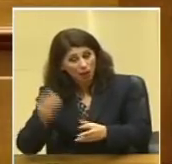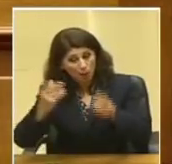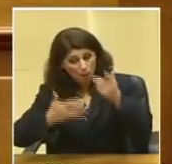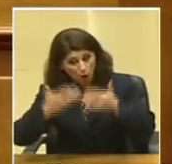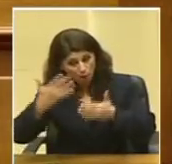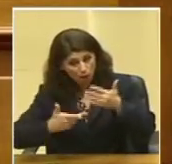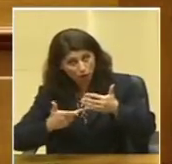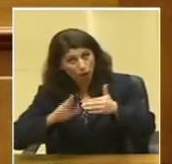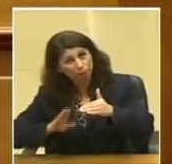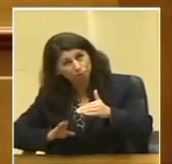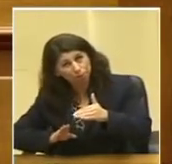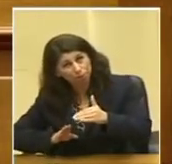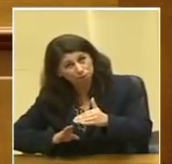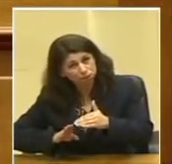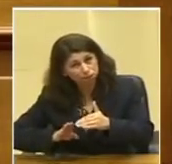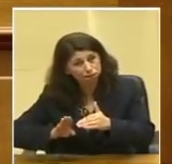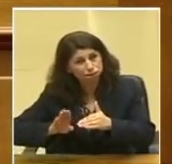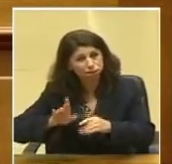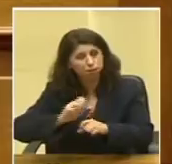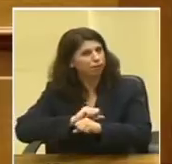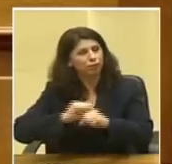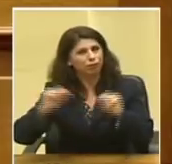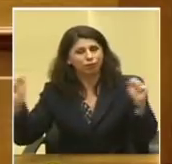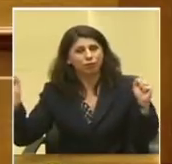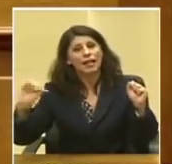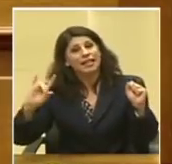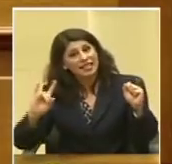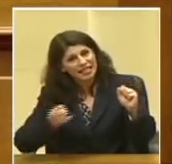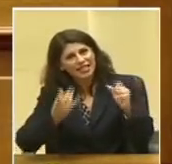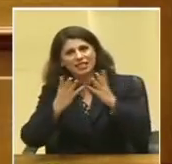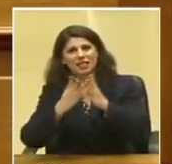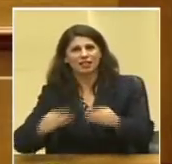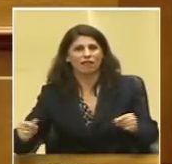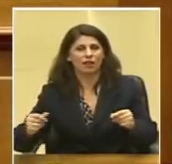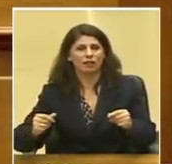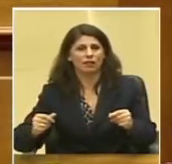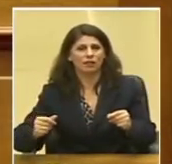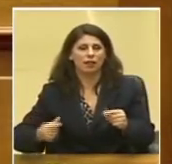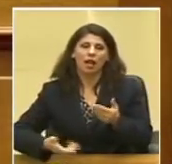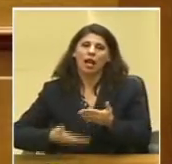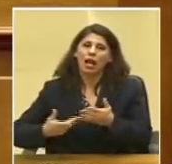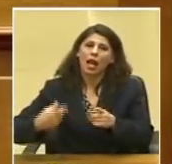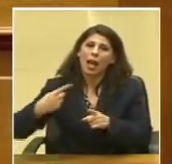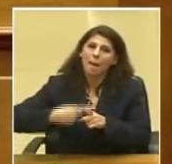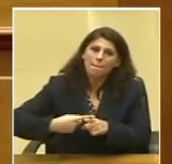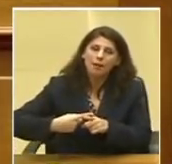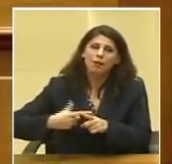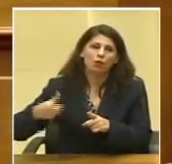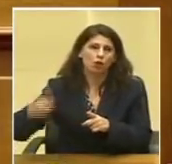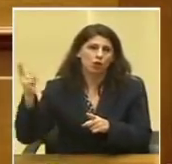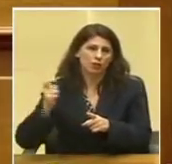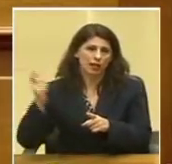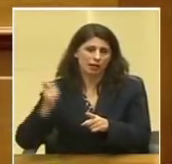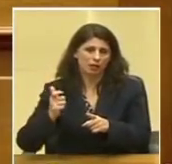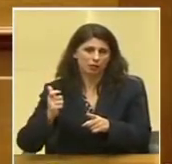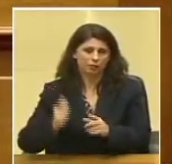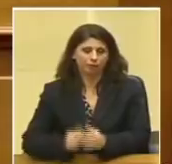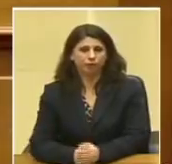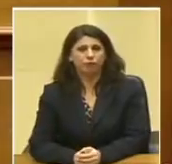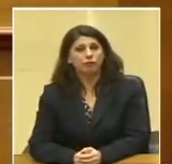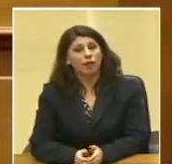αέρα, είτε θα οδηγήσει σε πλήρη εξαφάνιση των επικουρικών συντάξεων. Από τη μια